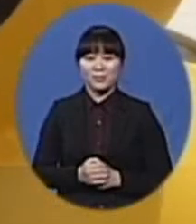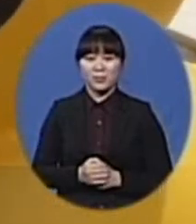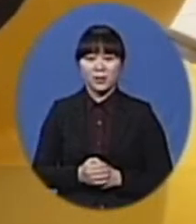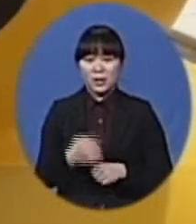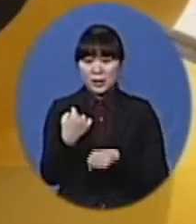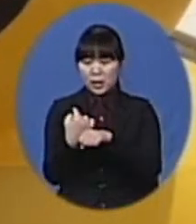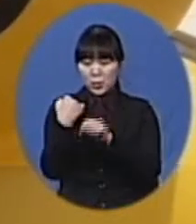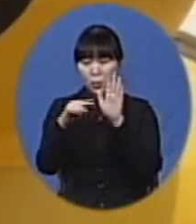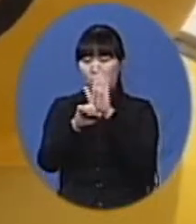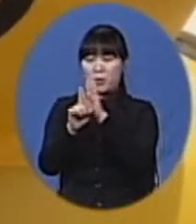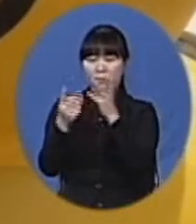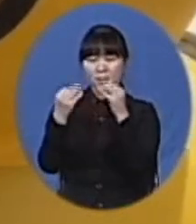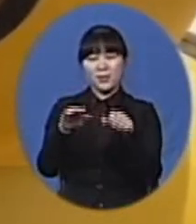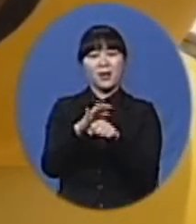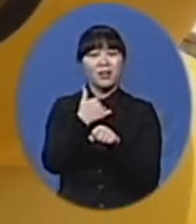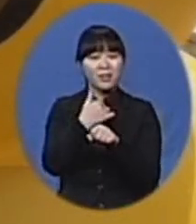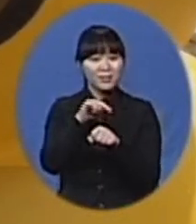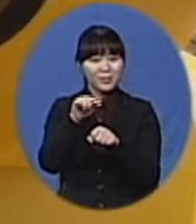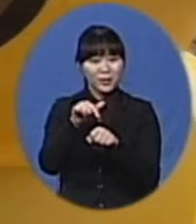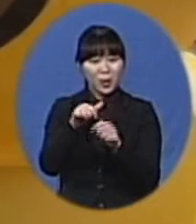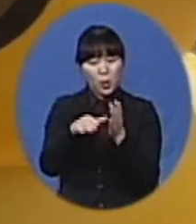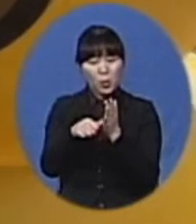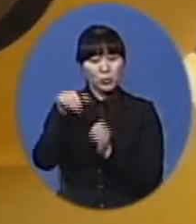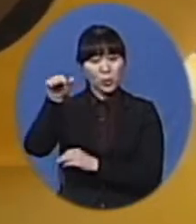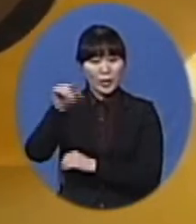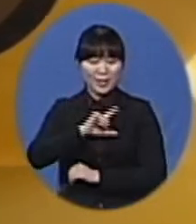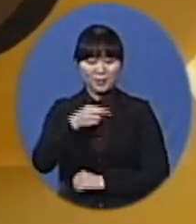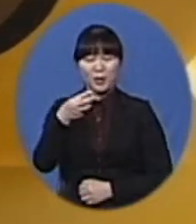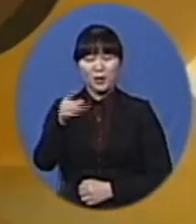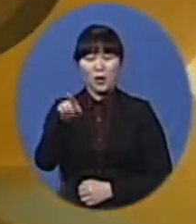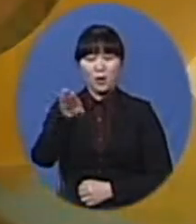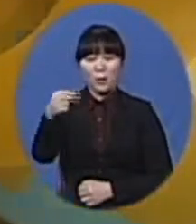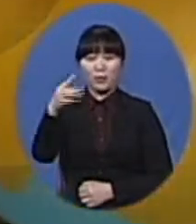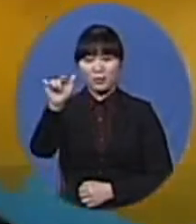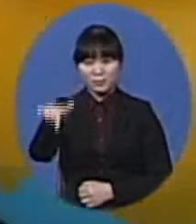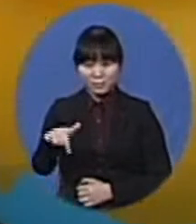지난해 전시돼 많은 사랑을 받았던 고무오리 러버덕.